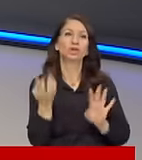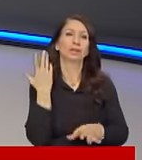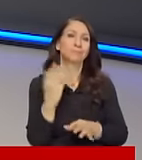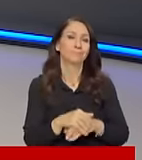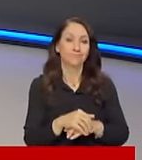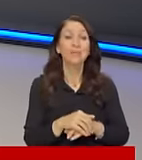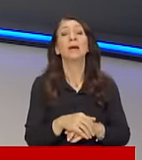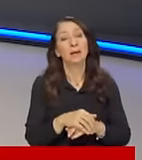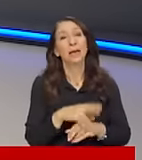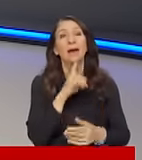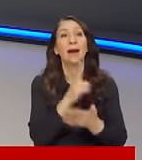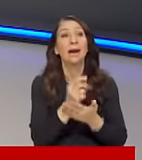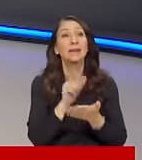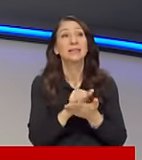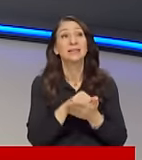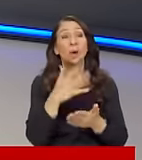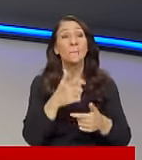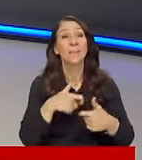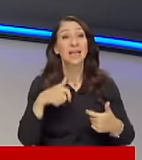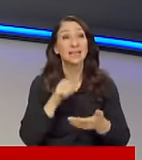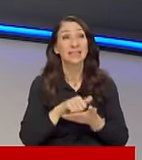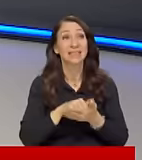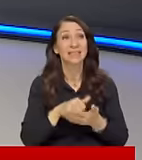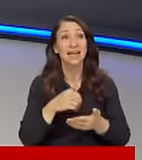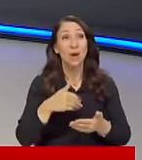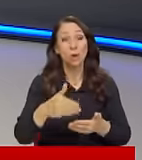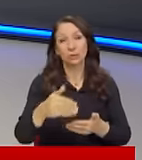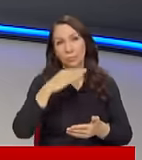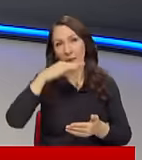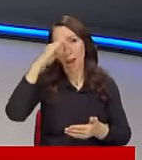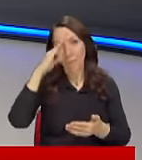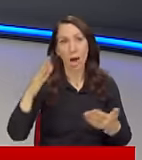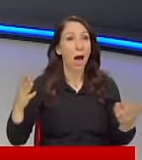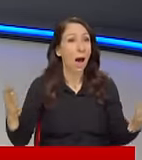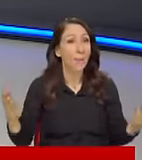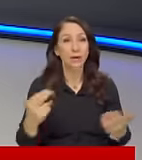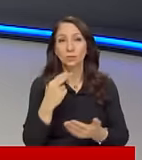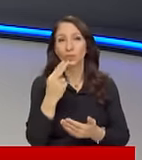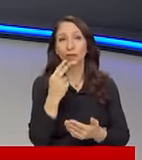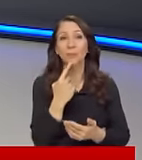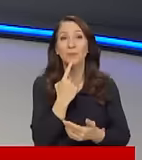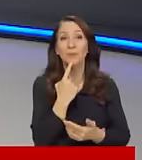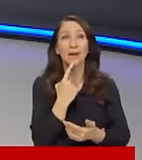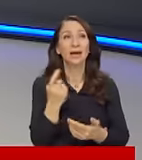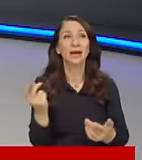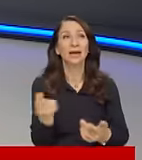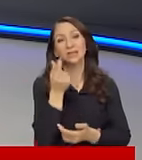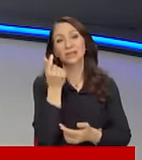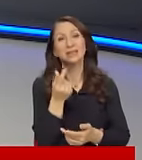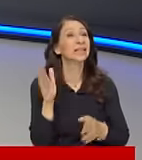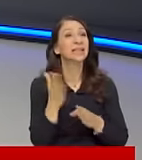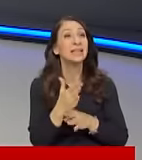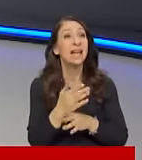Devam edelim. Karar Gazetesi'nden sonra Milliyet Gazetesi, önümüz bayram ama çikolatanın tadı kaçtı.